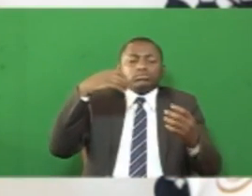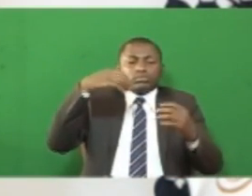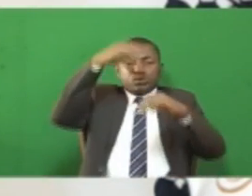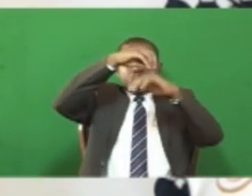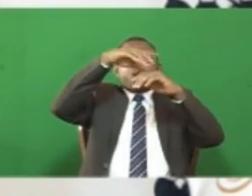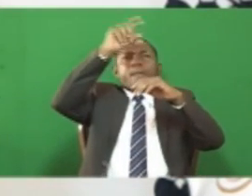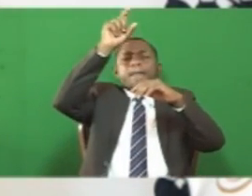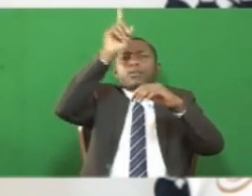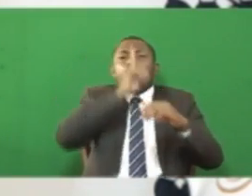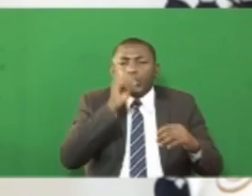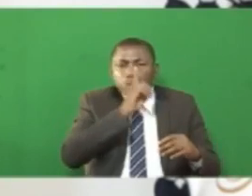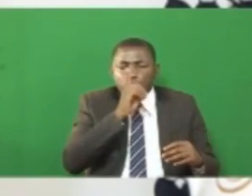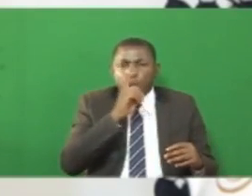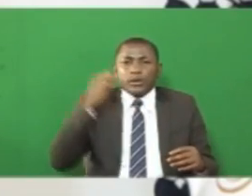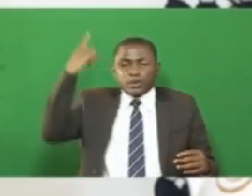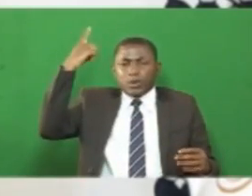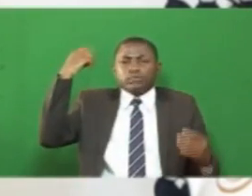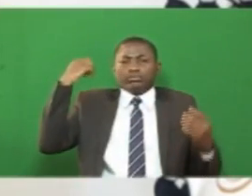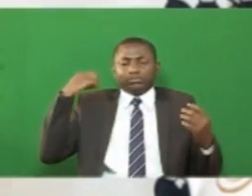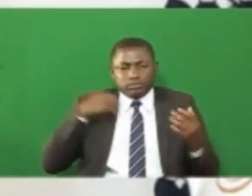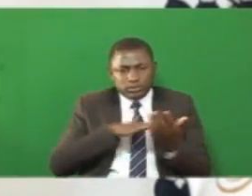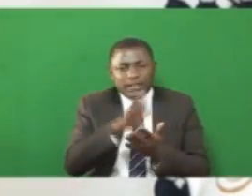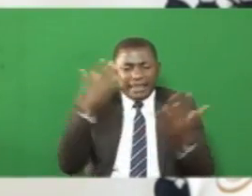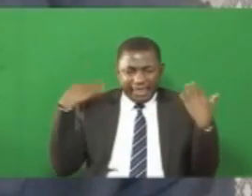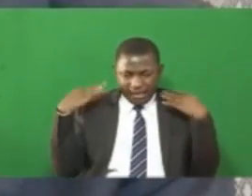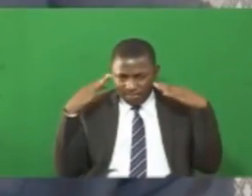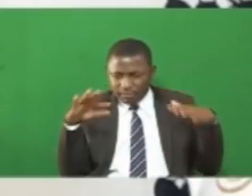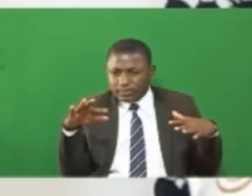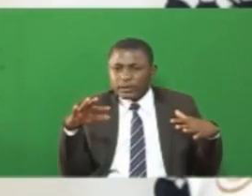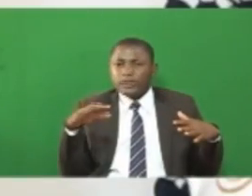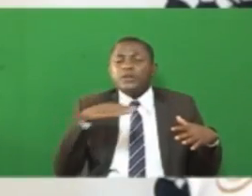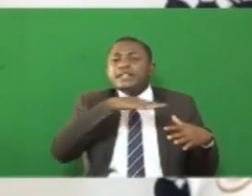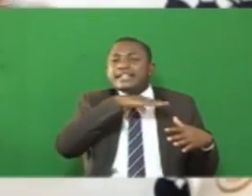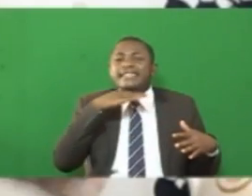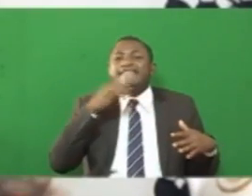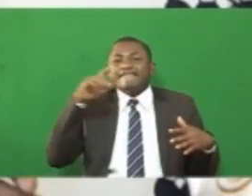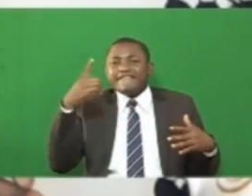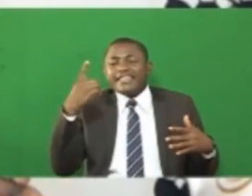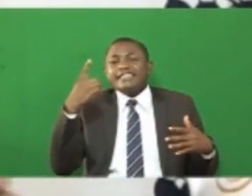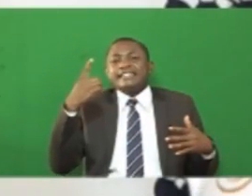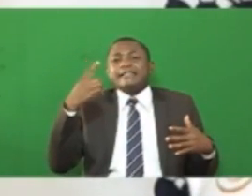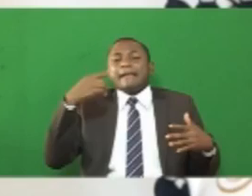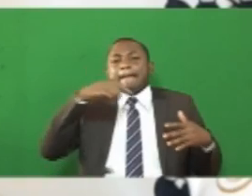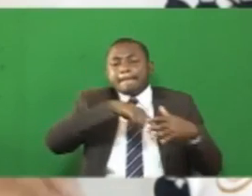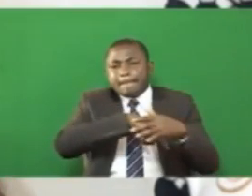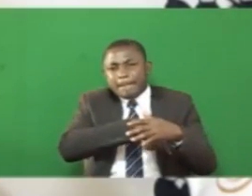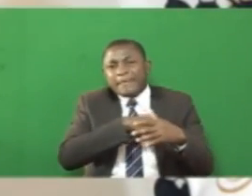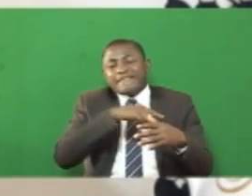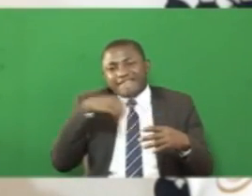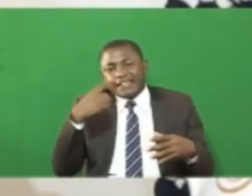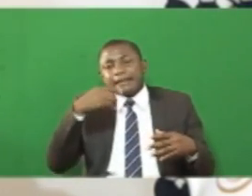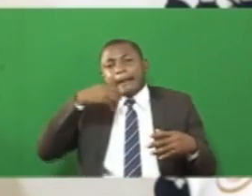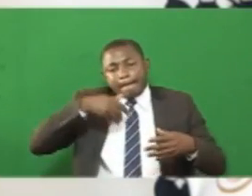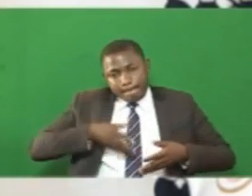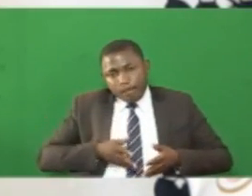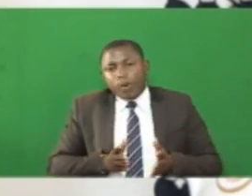oti ndichatuma ngirozi ichasvikouraya matangwe. Ikaona ropa padho, it will pass over. All right. Ichapfuura ipinde mumba